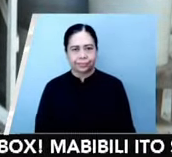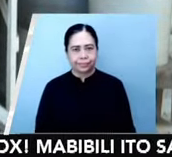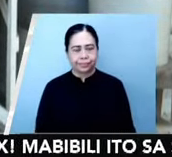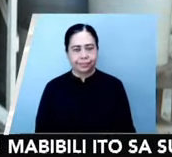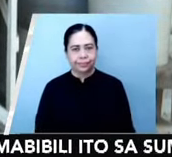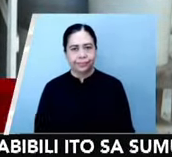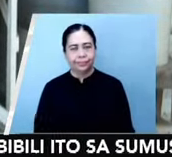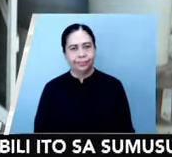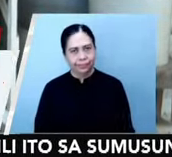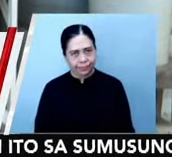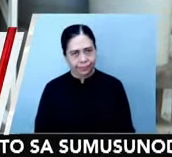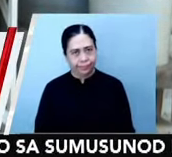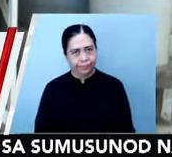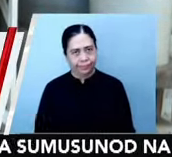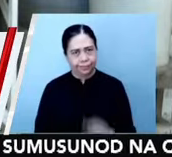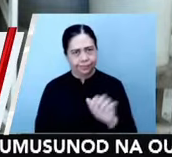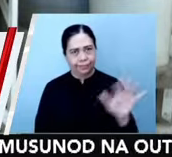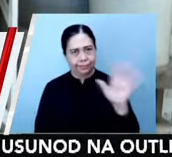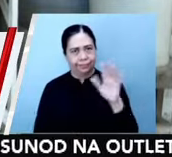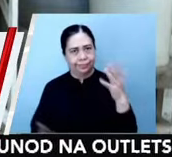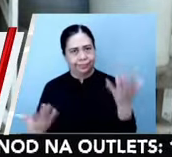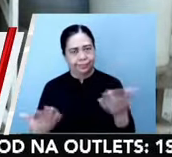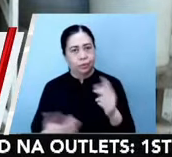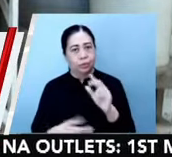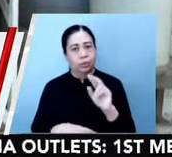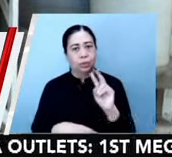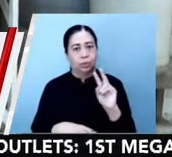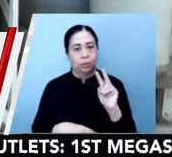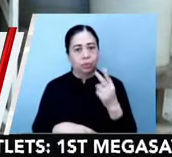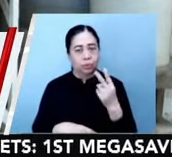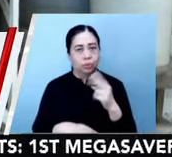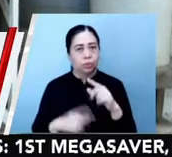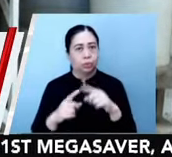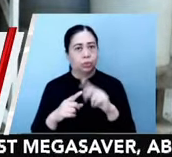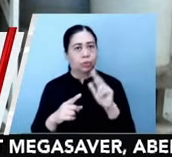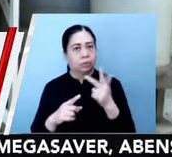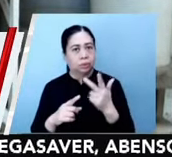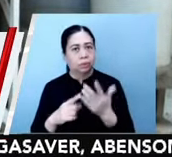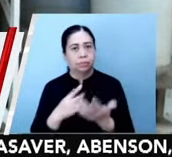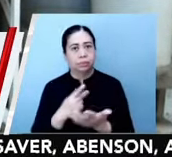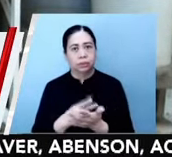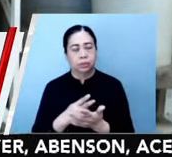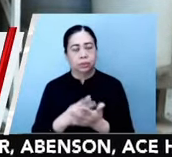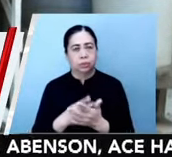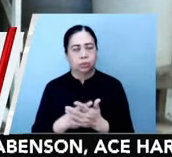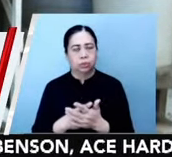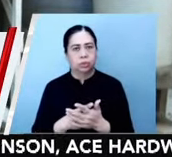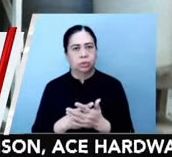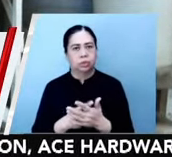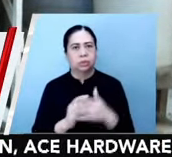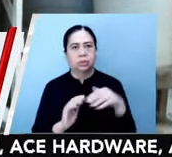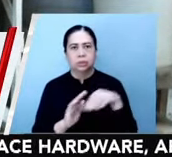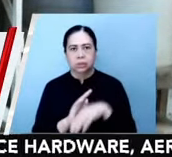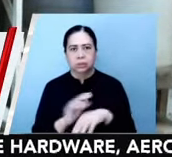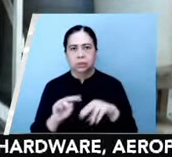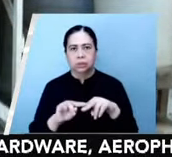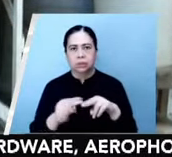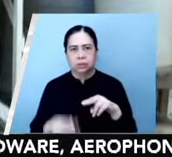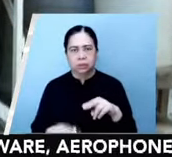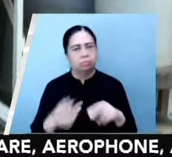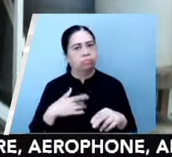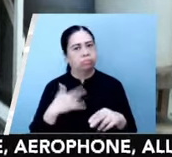Susan, magandang umaga. 2 piso hanggang 3 piso ang ibinaba ng presyo ng bigas ngayon. Ramdam daw ang epekto niya ng